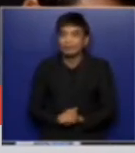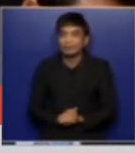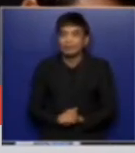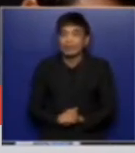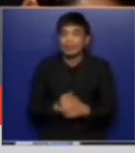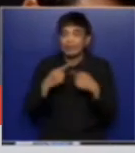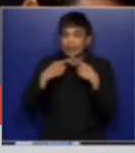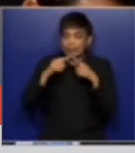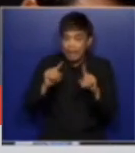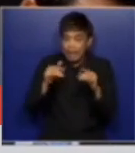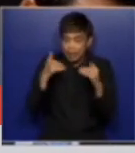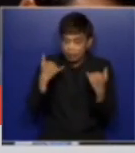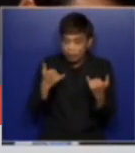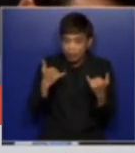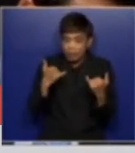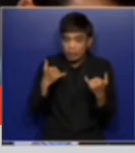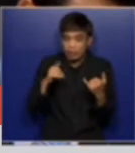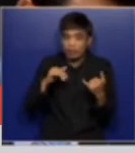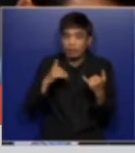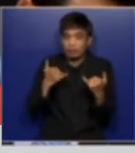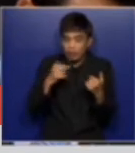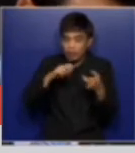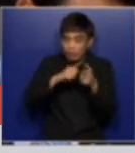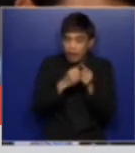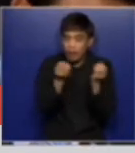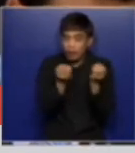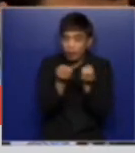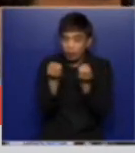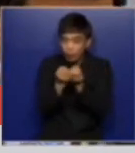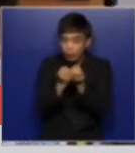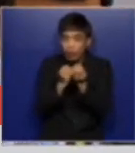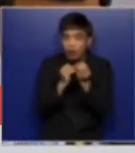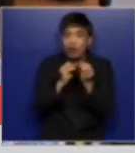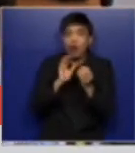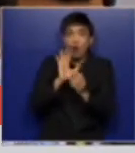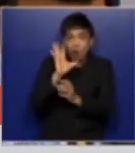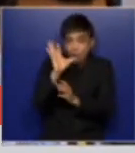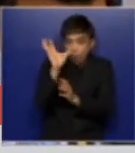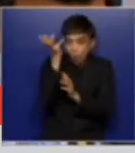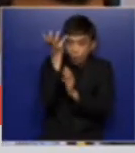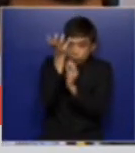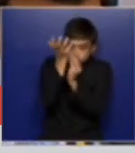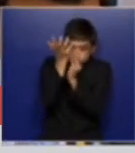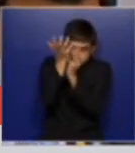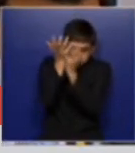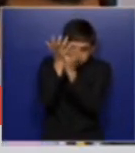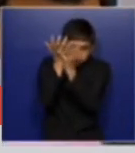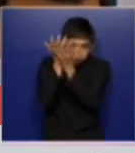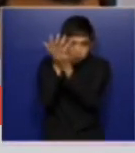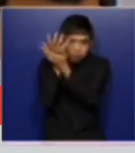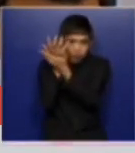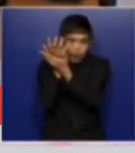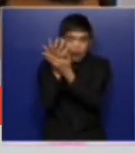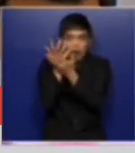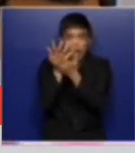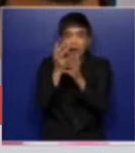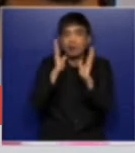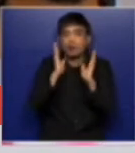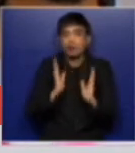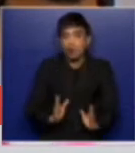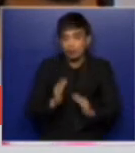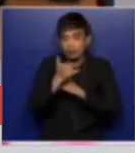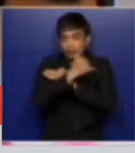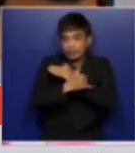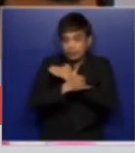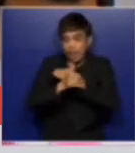นแรงไปทั่วโลกกว่า208ประเทศมีผู้ติดเชื้อมากกว่า144ประเทศที่มี